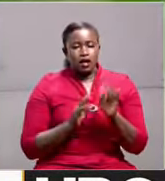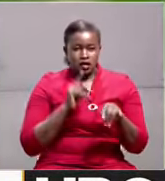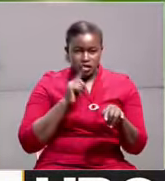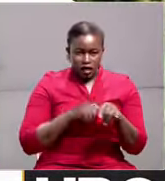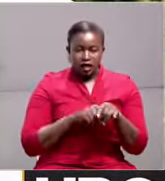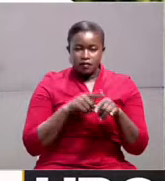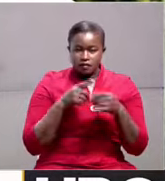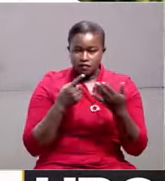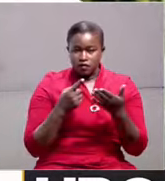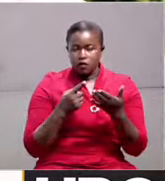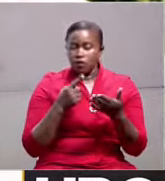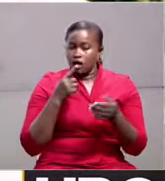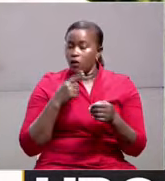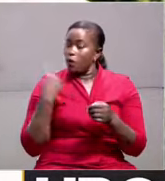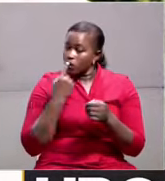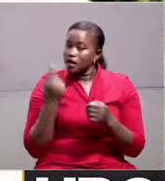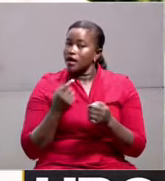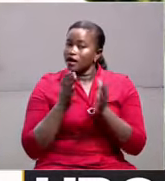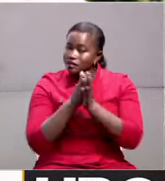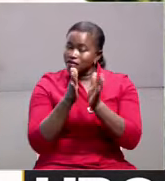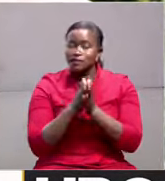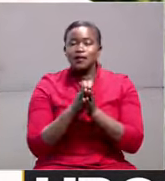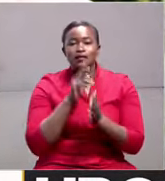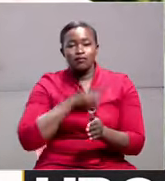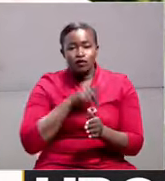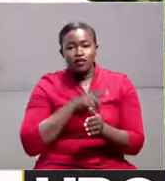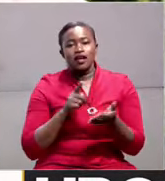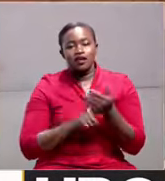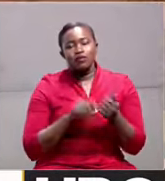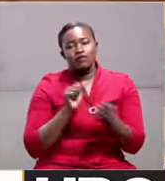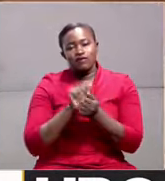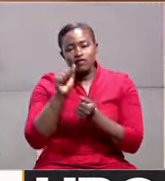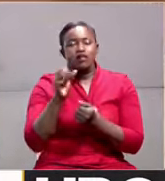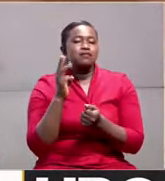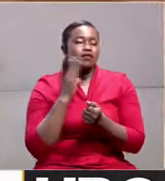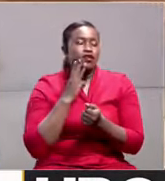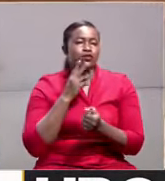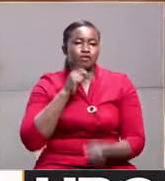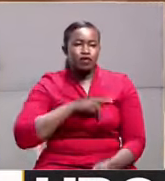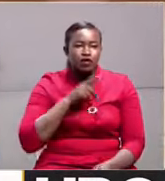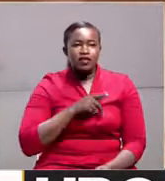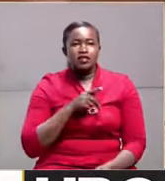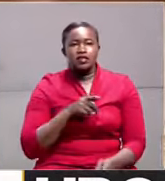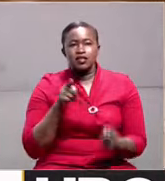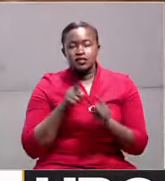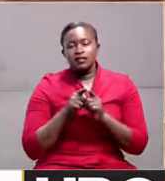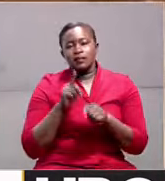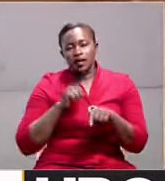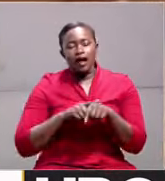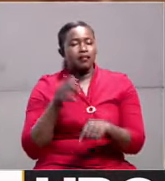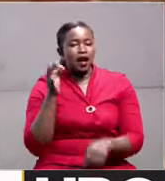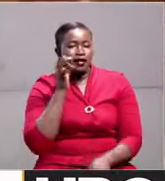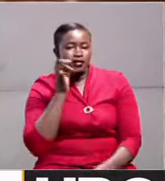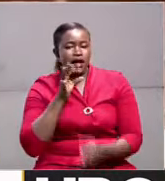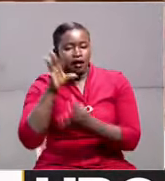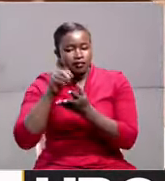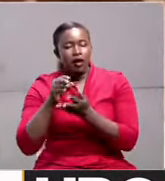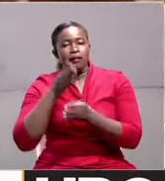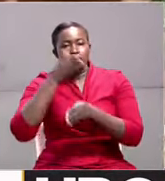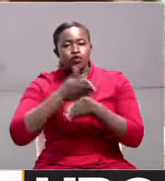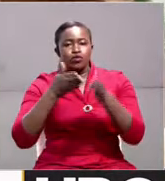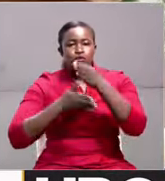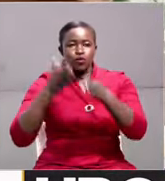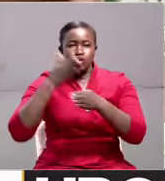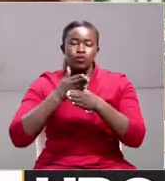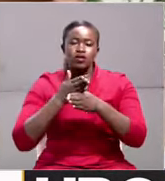njagala okubuulira ge magoba. Nafuna miliyoni 15. Ne nyongerako sizoni eyo ey'emmwanyi ne nzimba ennyumba yali ya